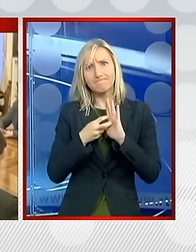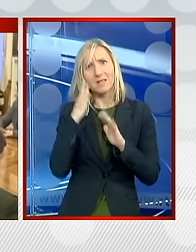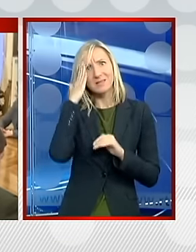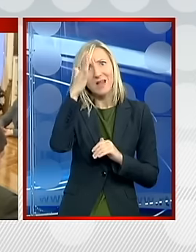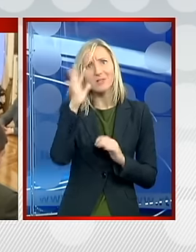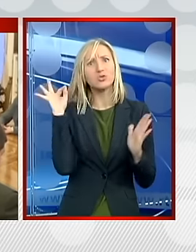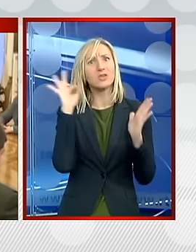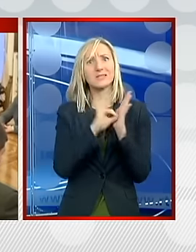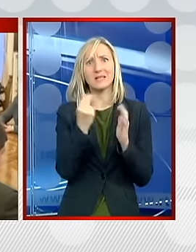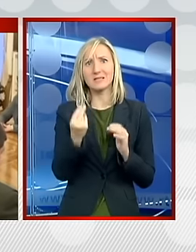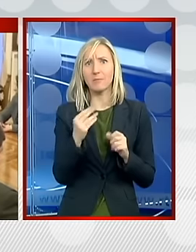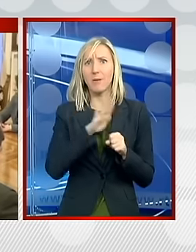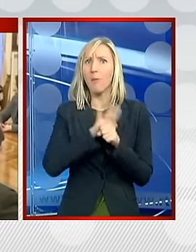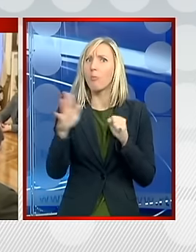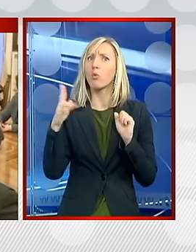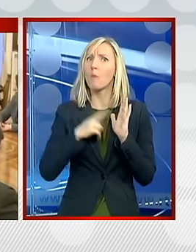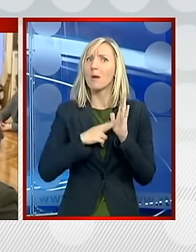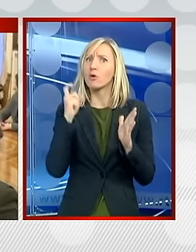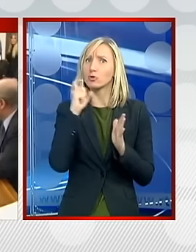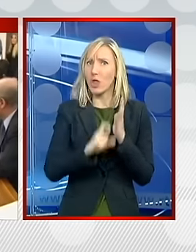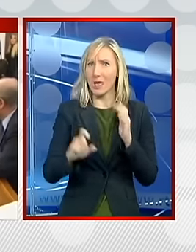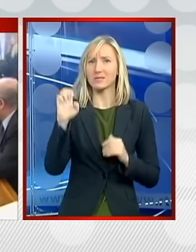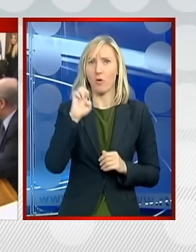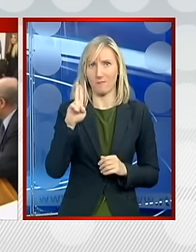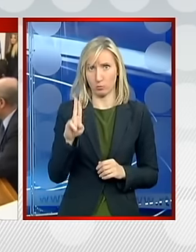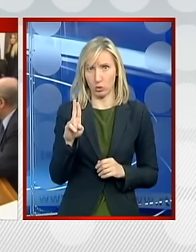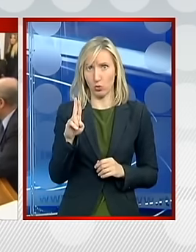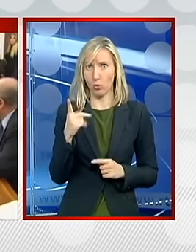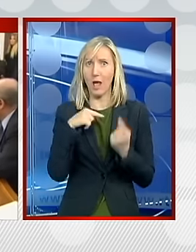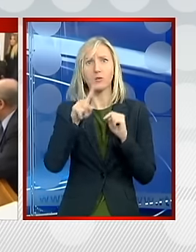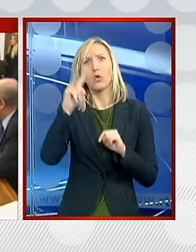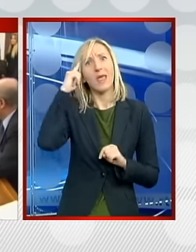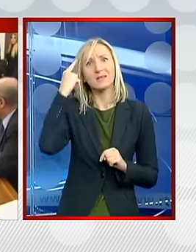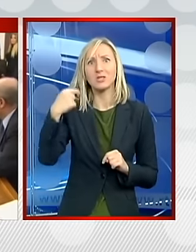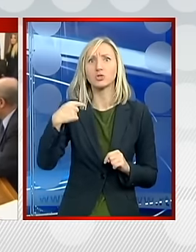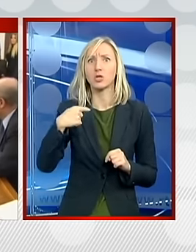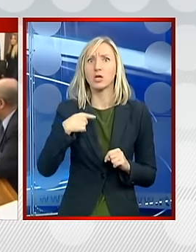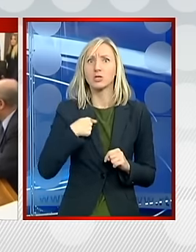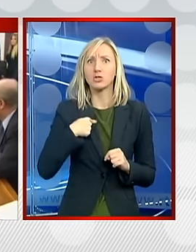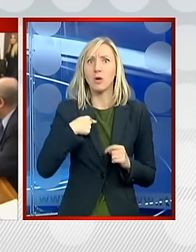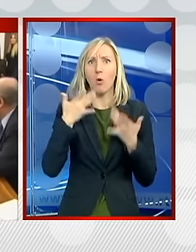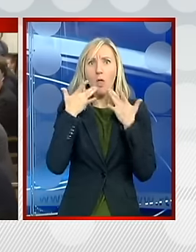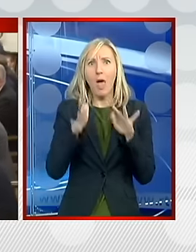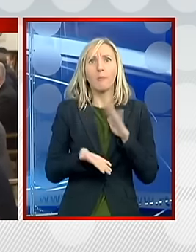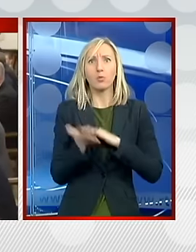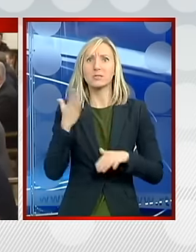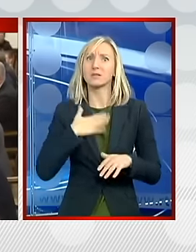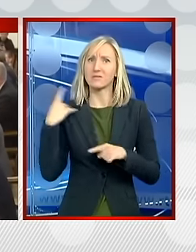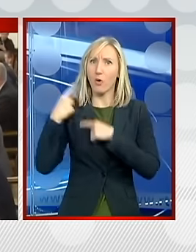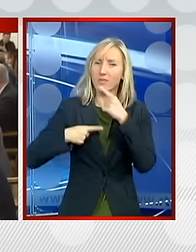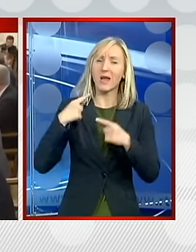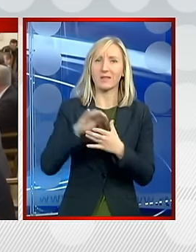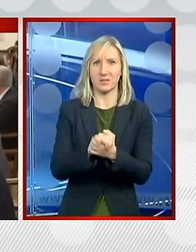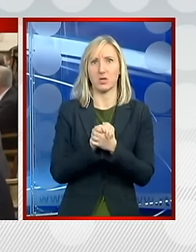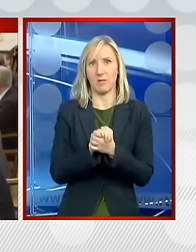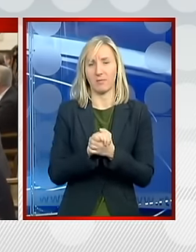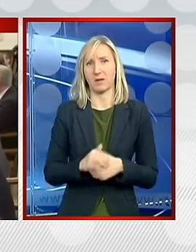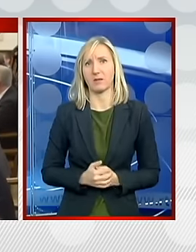cilj Srbije punopravno članstvo u Evropskoj uniji, ali da to ne znači da ćemo napustiti svoje tradicionalne